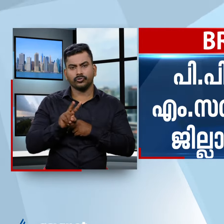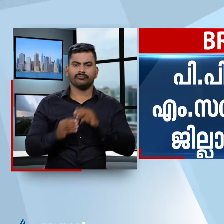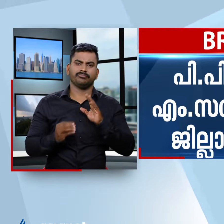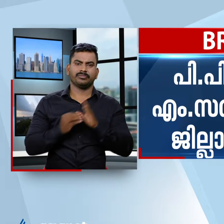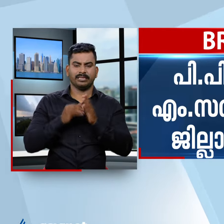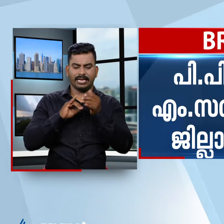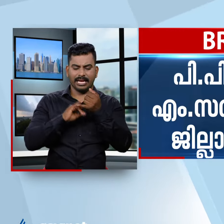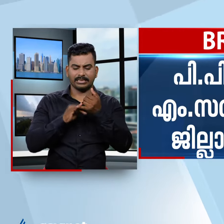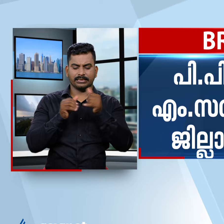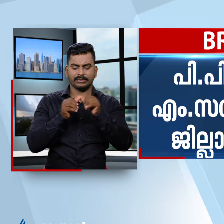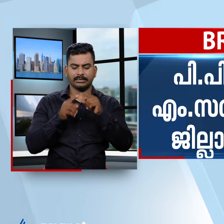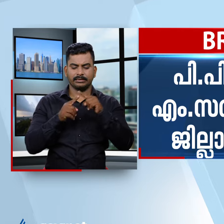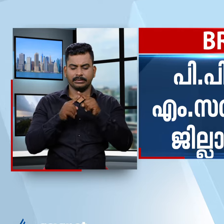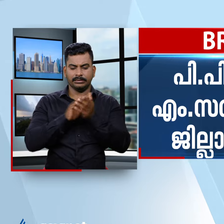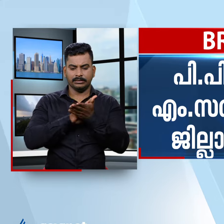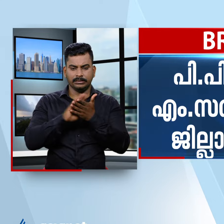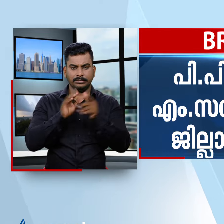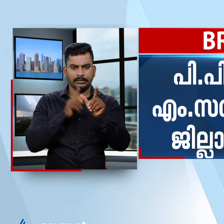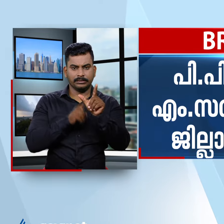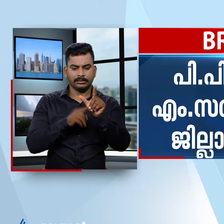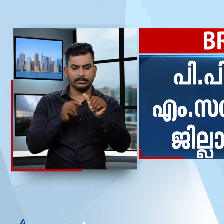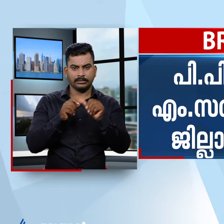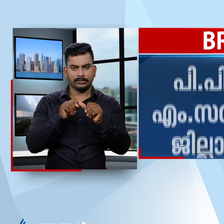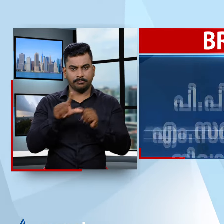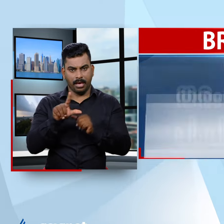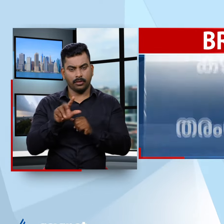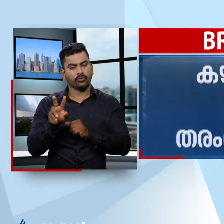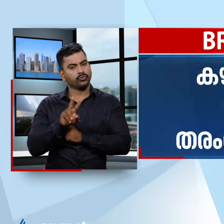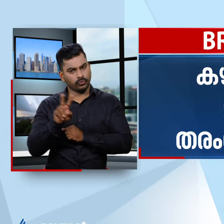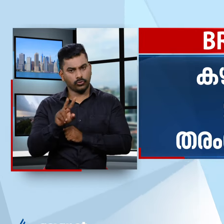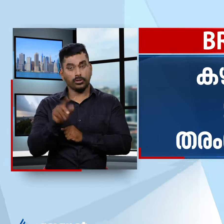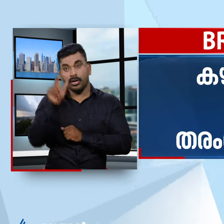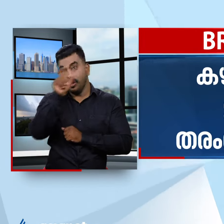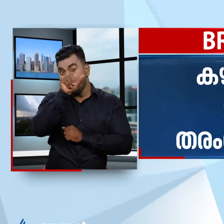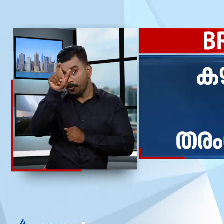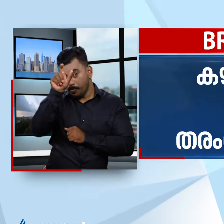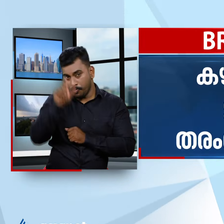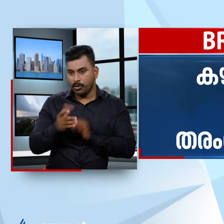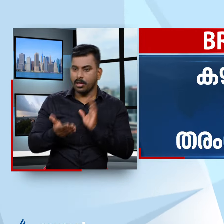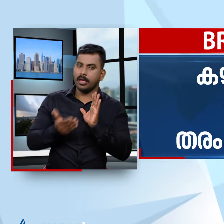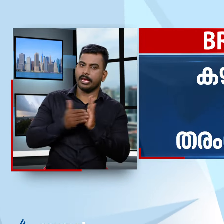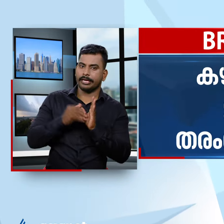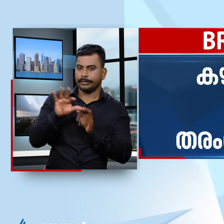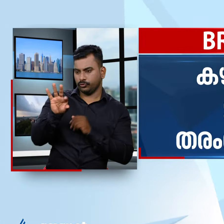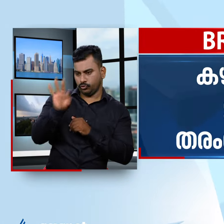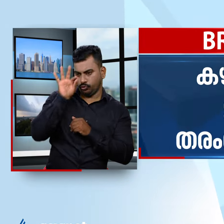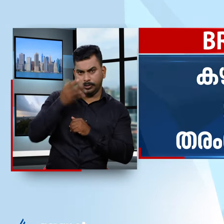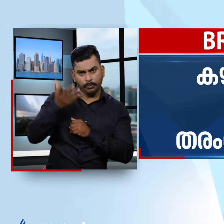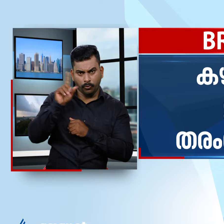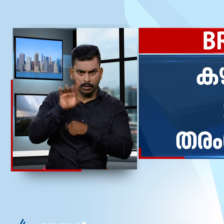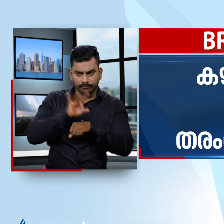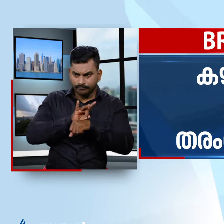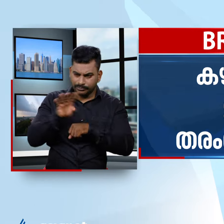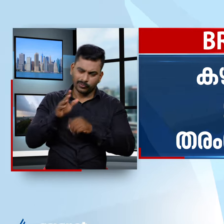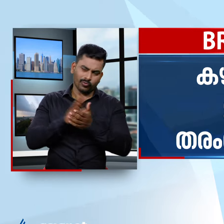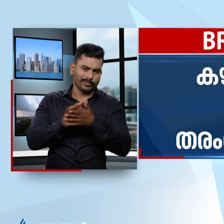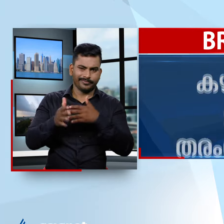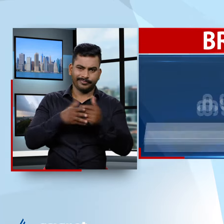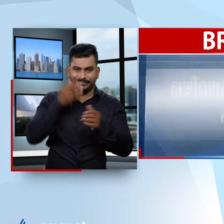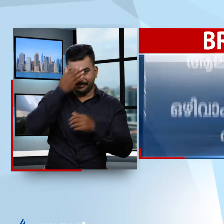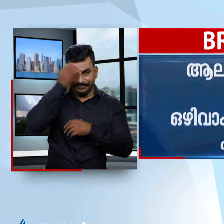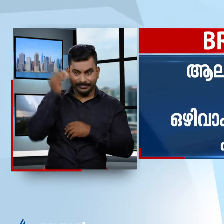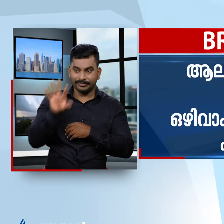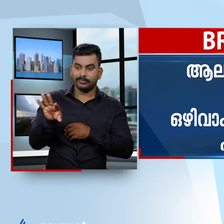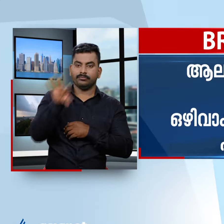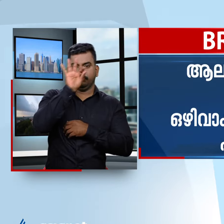ചെയ്തു. പക്ഷേ ഇപ്പോൾ ലോക്സഭാ തെരഞ്ഞെടുപ്പ് അടുത്തു നിൽക്കുകയാണ്. ഇപ്പോൾ ഈ ജില്ലയിലെ പ്രധാനപ്പെട്ട രണ്ട് നേതാക്കൾക്കെതിരെയുള്ള നടപടി ഇപ്പോൾ പാർട്ടി